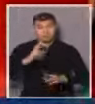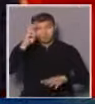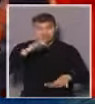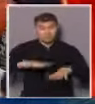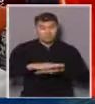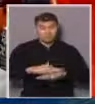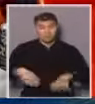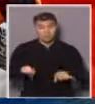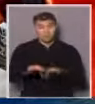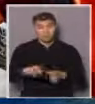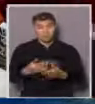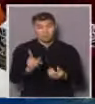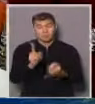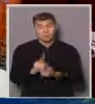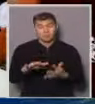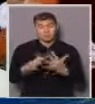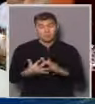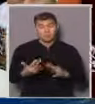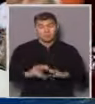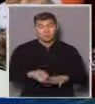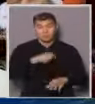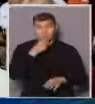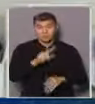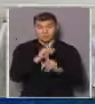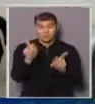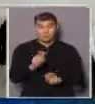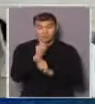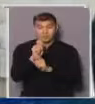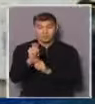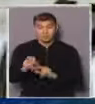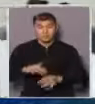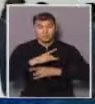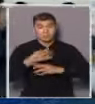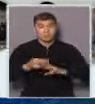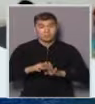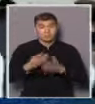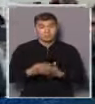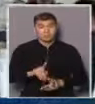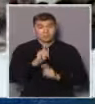бәріңді. Басқосуда ауыл үлкендеріне бағалы сыйлықтар табысталып, мерейтой